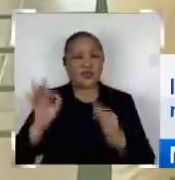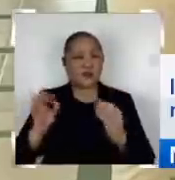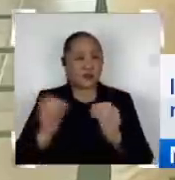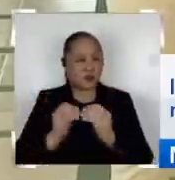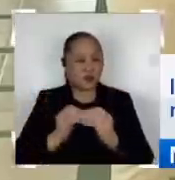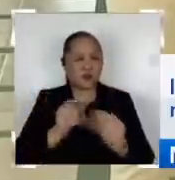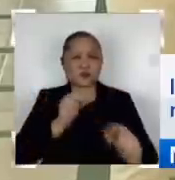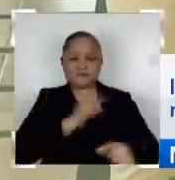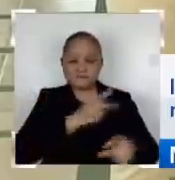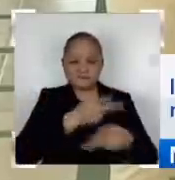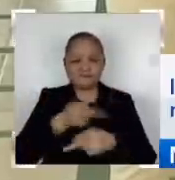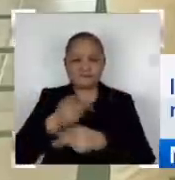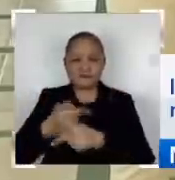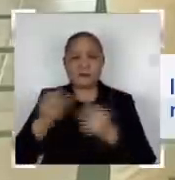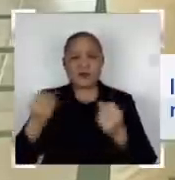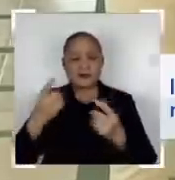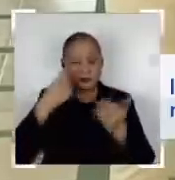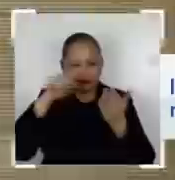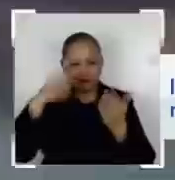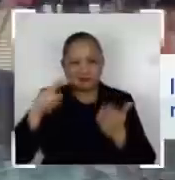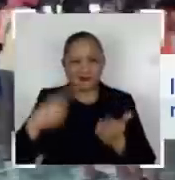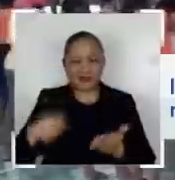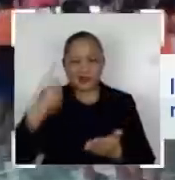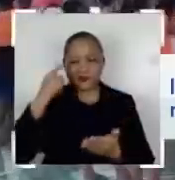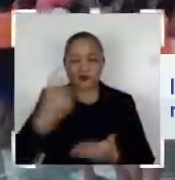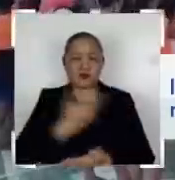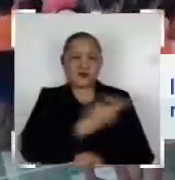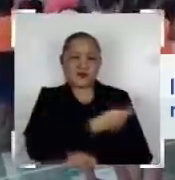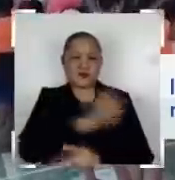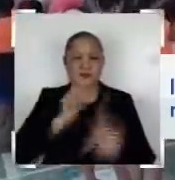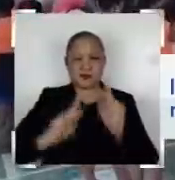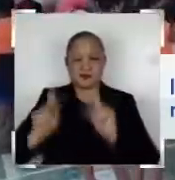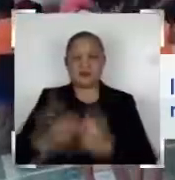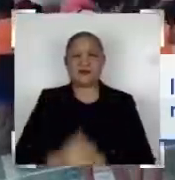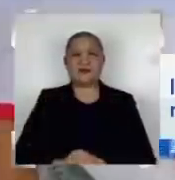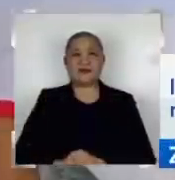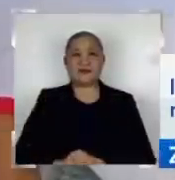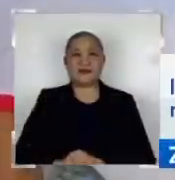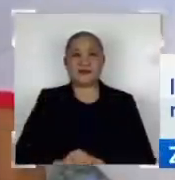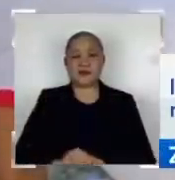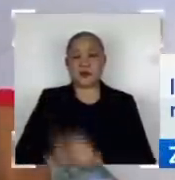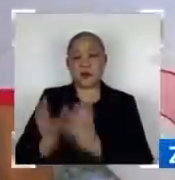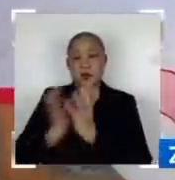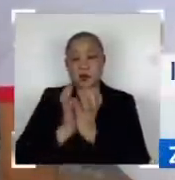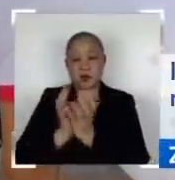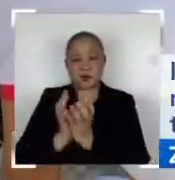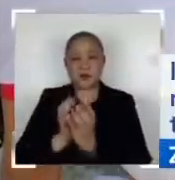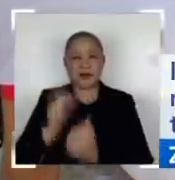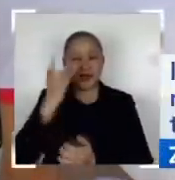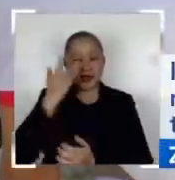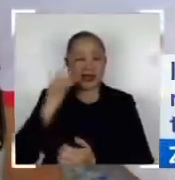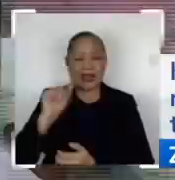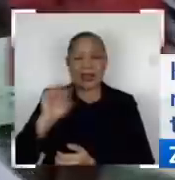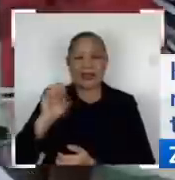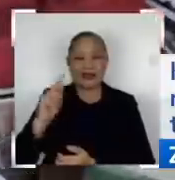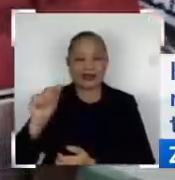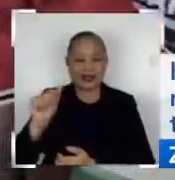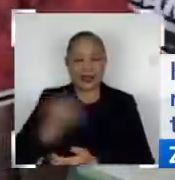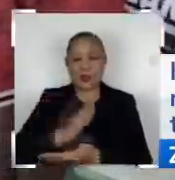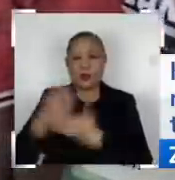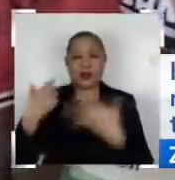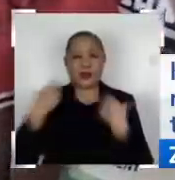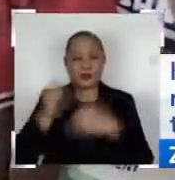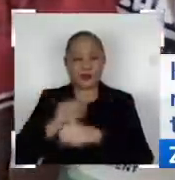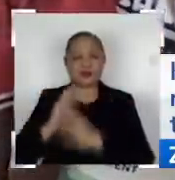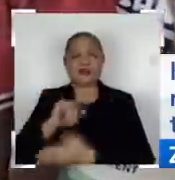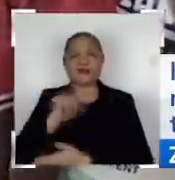ang mag-i-screen sa mga magpapabakuna. Komunidad ng mga ait na naman ang tinungo ng health workers sa Zambales. May